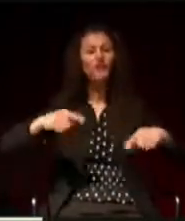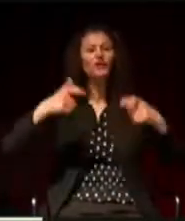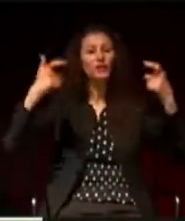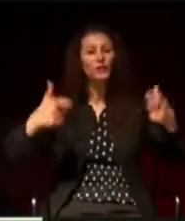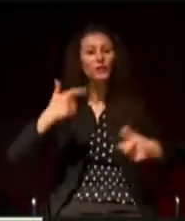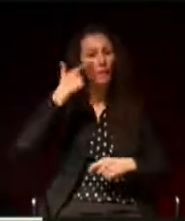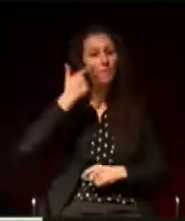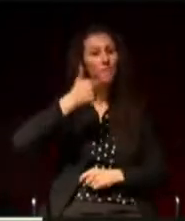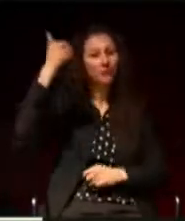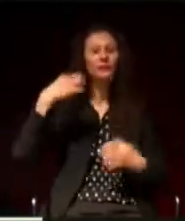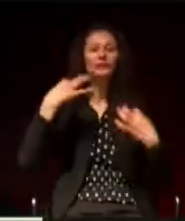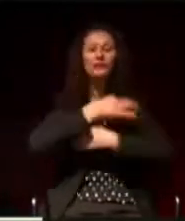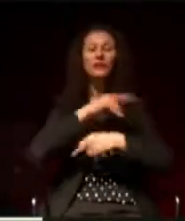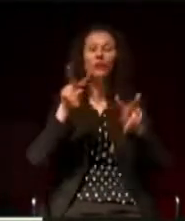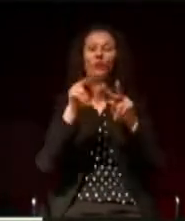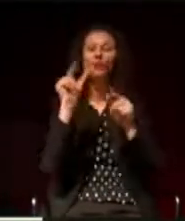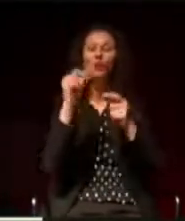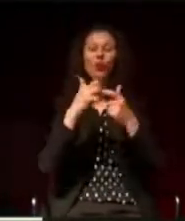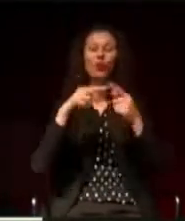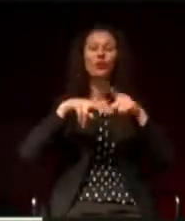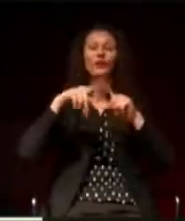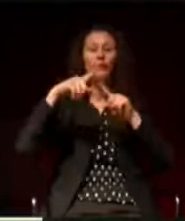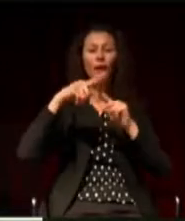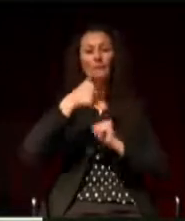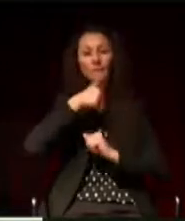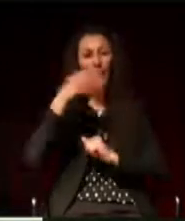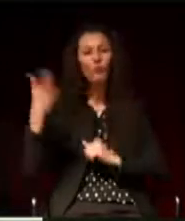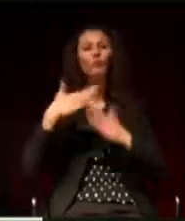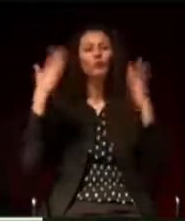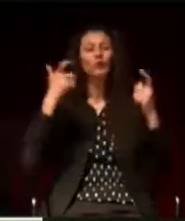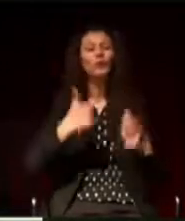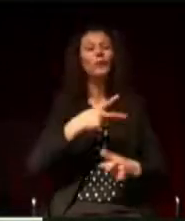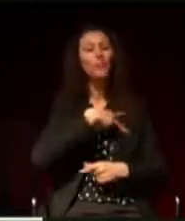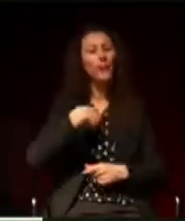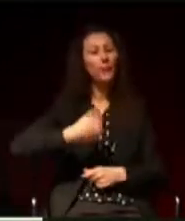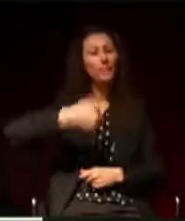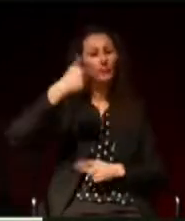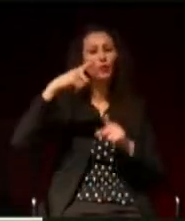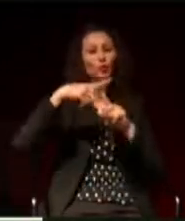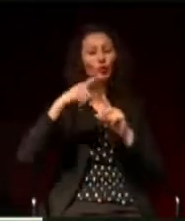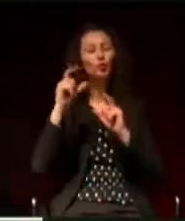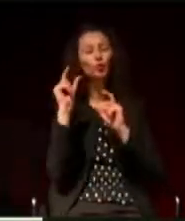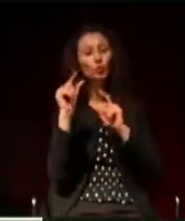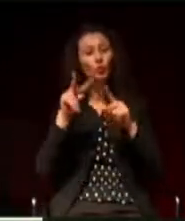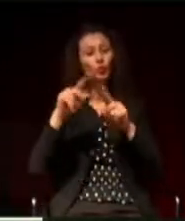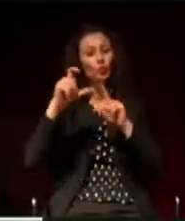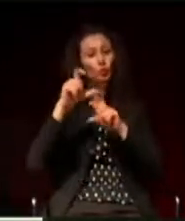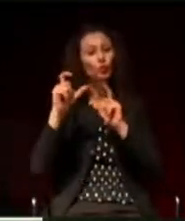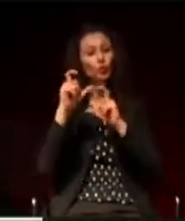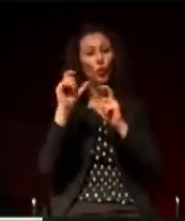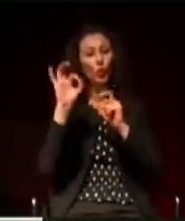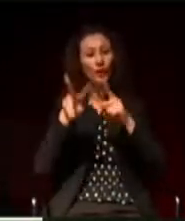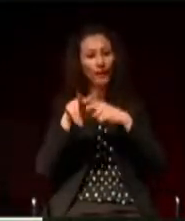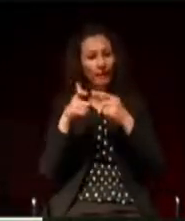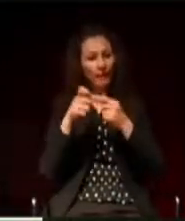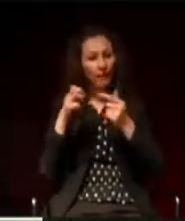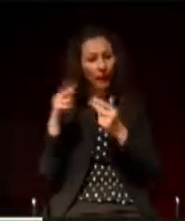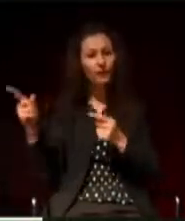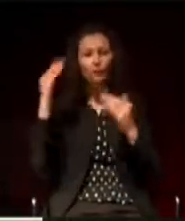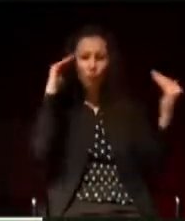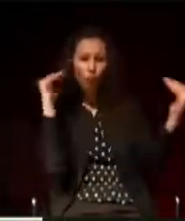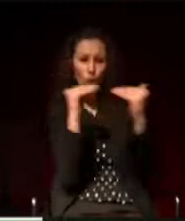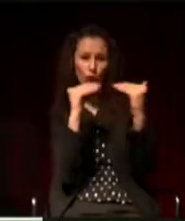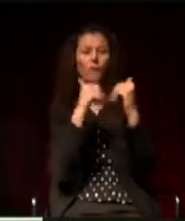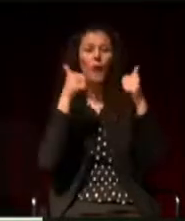Şehircilik Bakanımız Sayın Murat Kurum ve Büyükşehir Belediye Başkanımız Tunç Soyer mutabak kalarak son halini vermişlerdir.